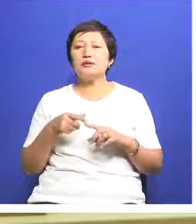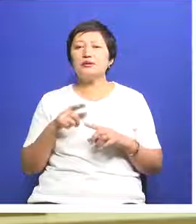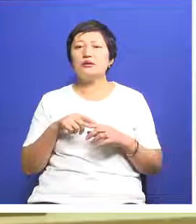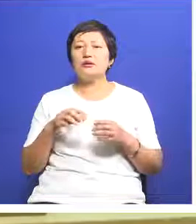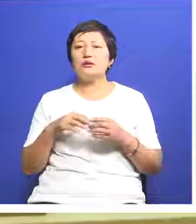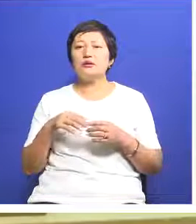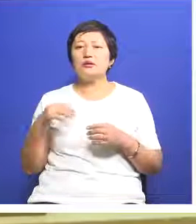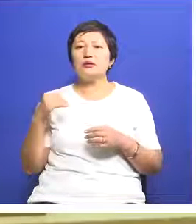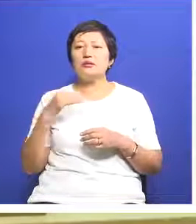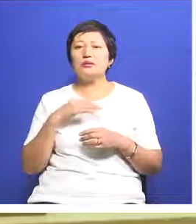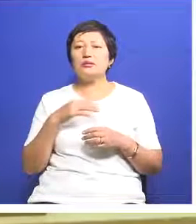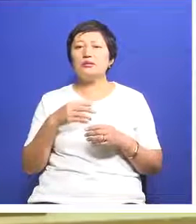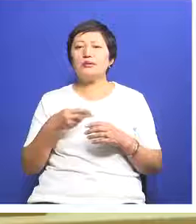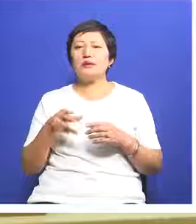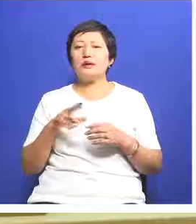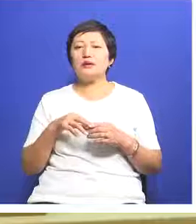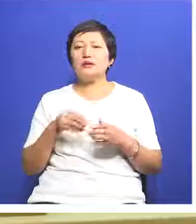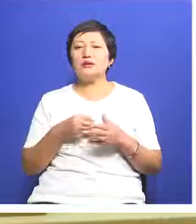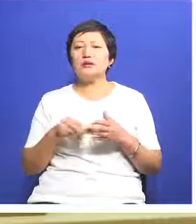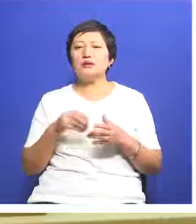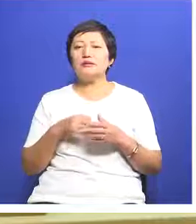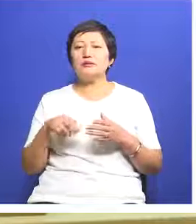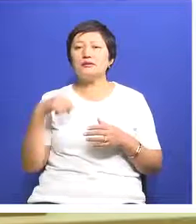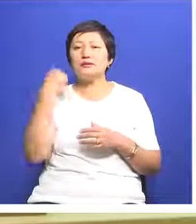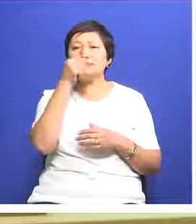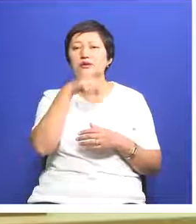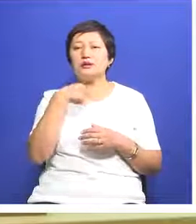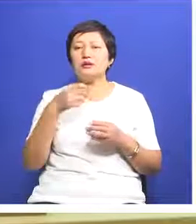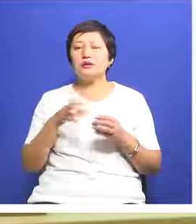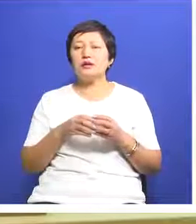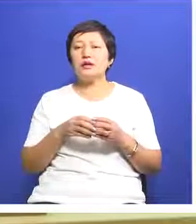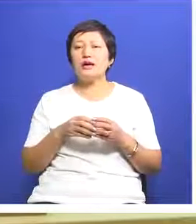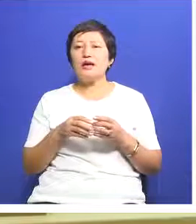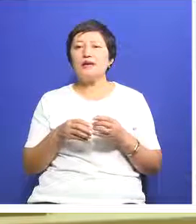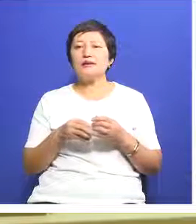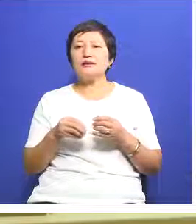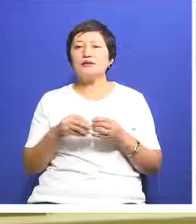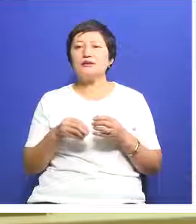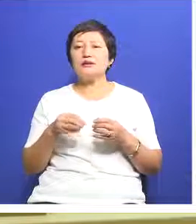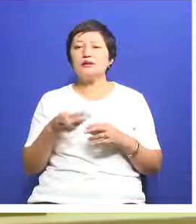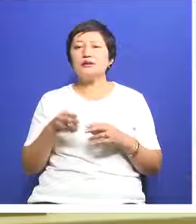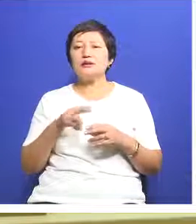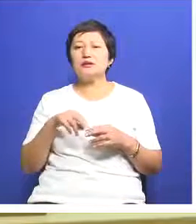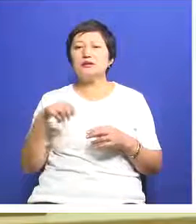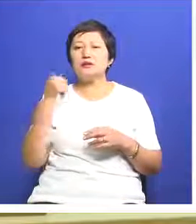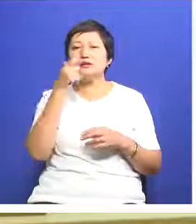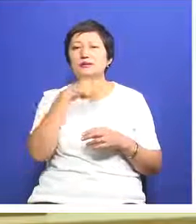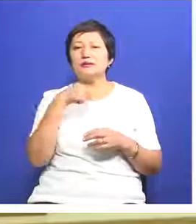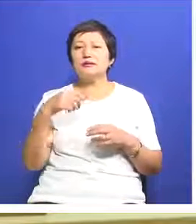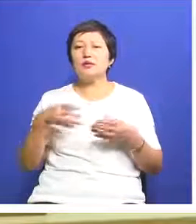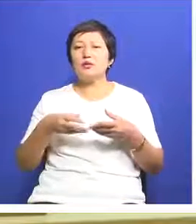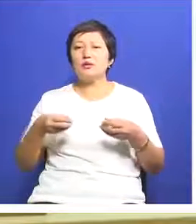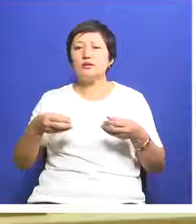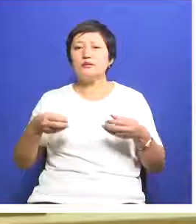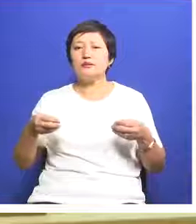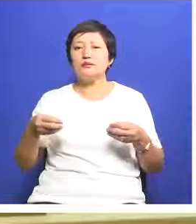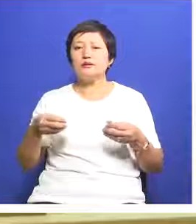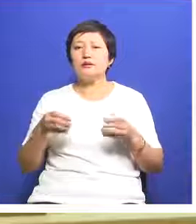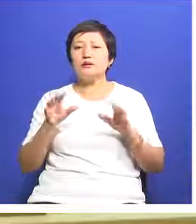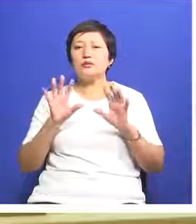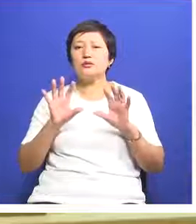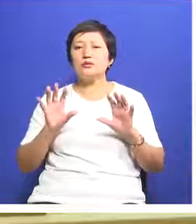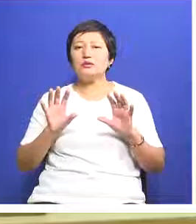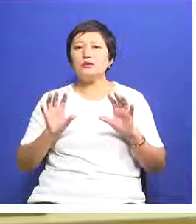solan köp karjalamız jılda. So, yegin sağlığa onu jıldana köktemde alınat. Küzde